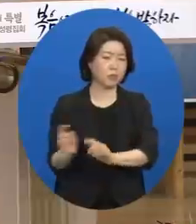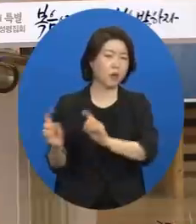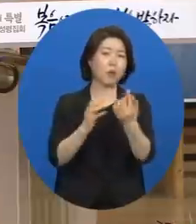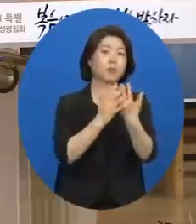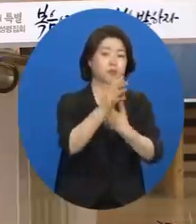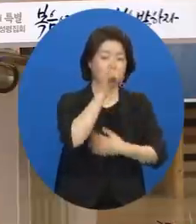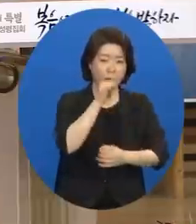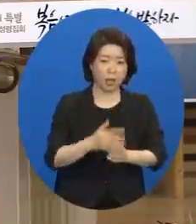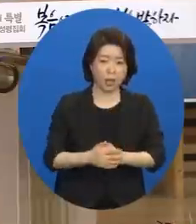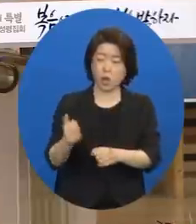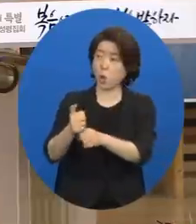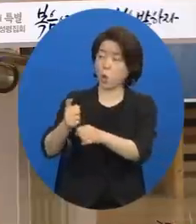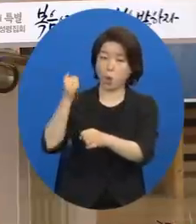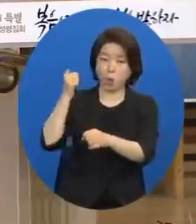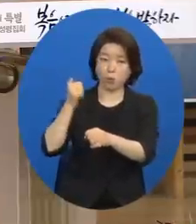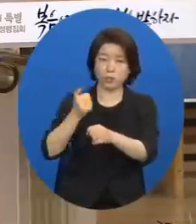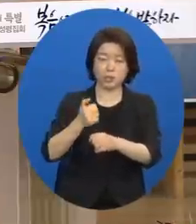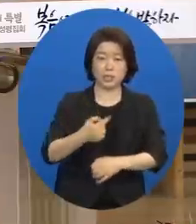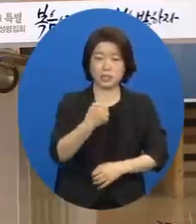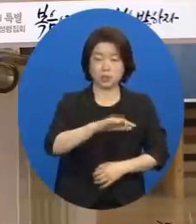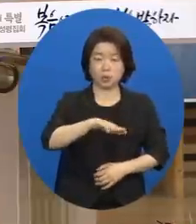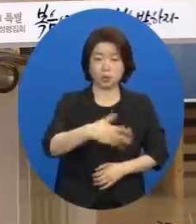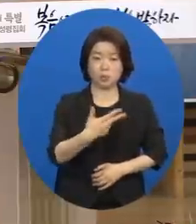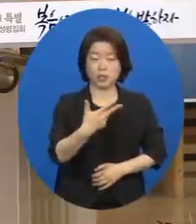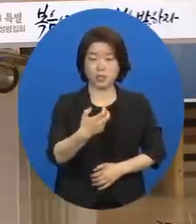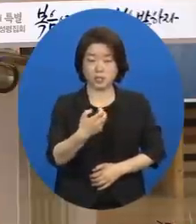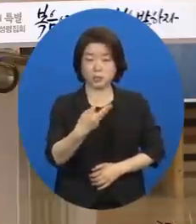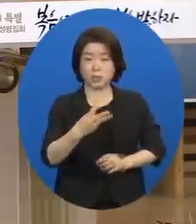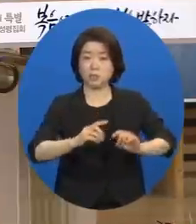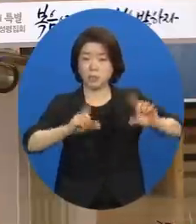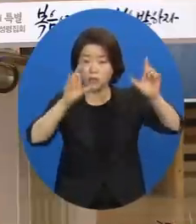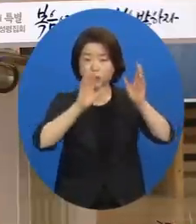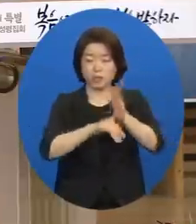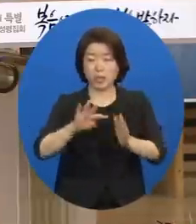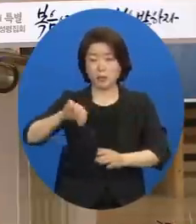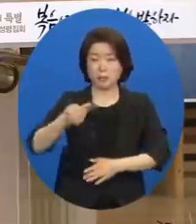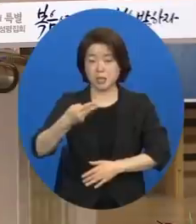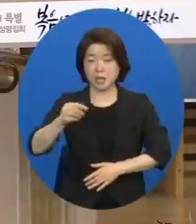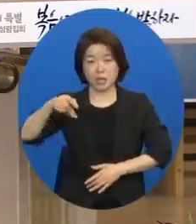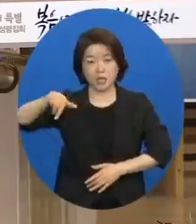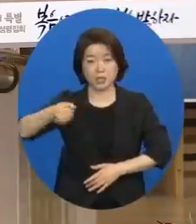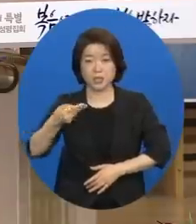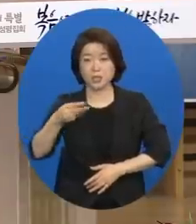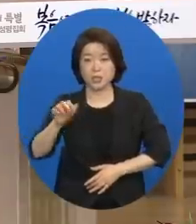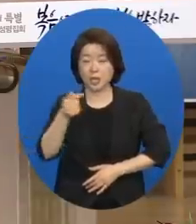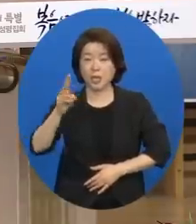이번 50년 전에 있던 73년 빌리그램 전도 집회를 상암 월드컵 경기장에서